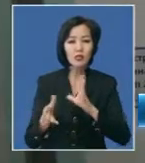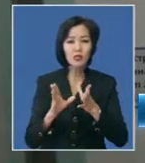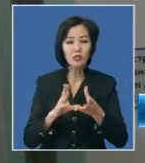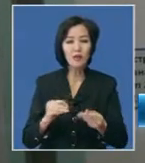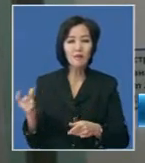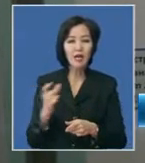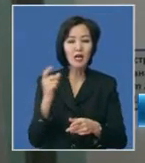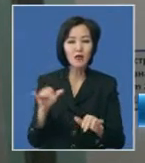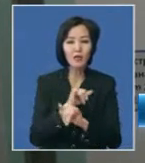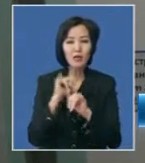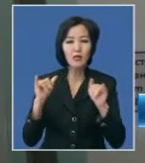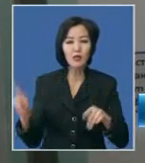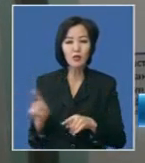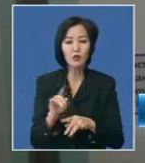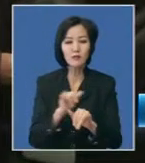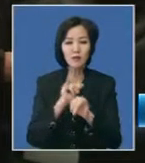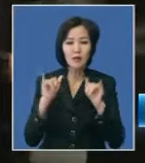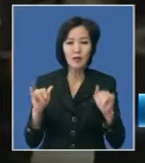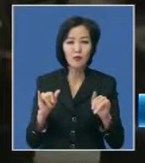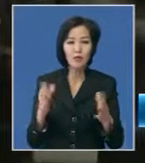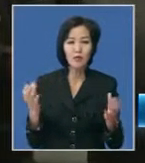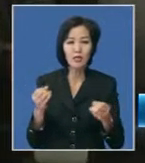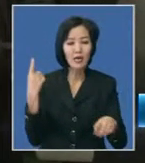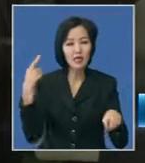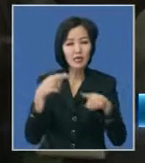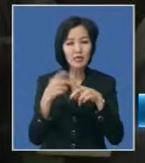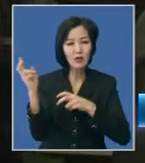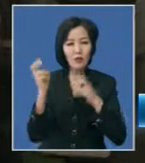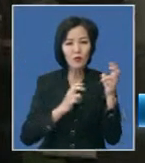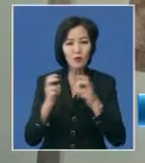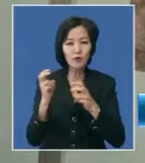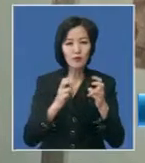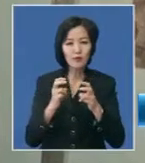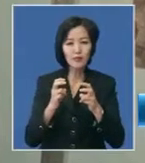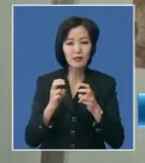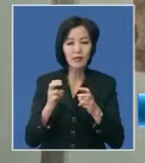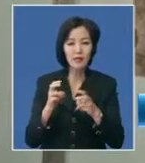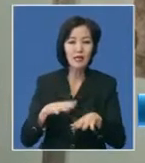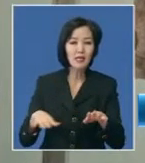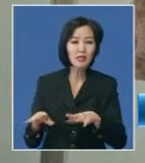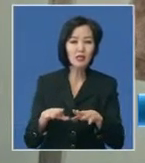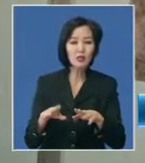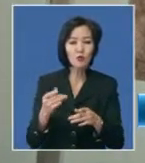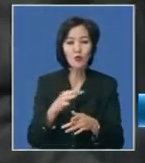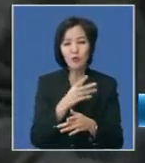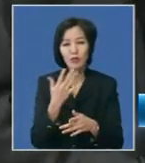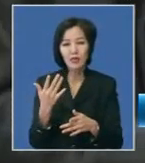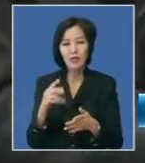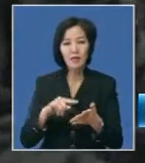экономикалық өсімді арттыру, туризм саласын дамытумен қатар технологиялық өнеркәсіптік кешен құру сияқты бірқатар мақсаттарды